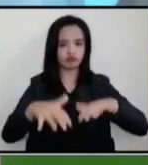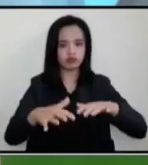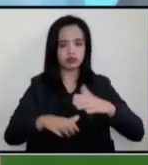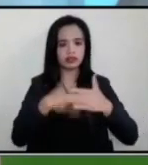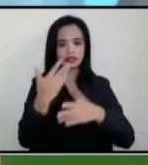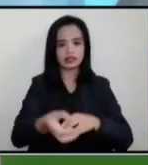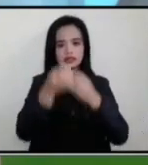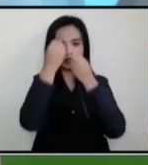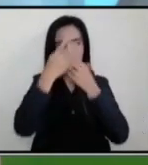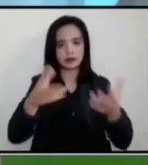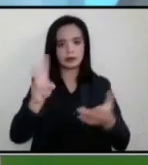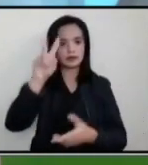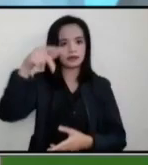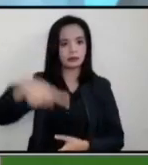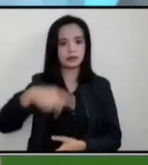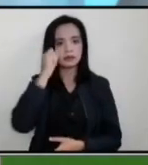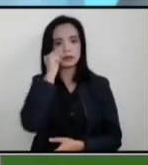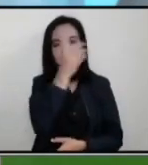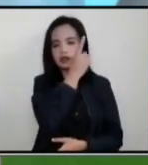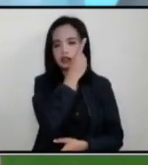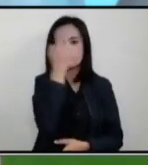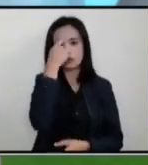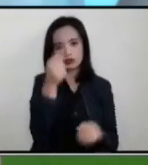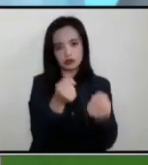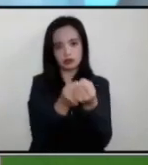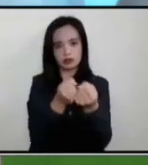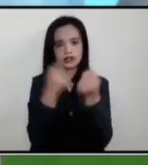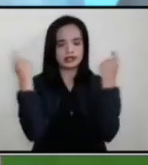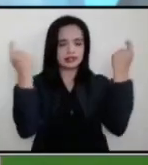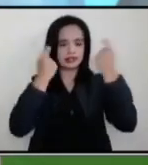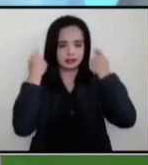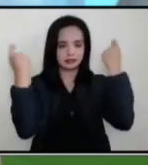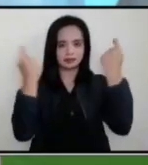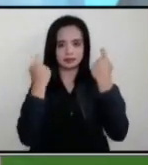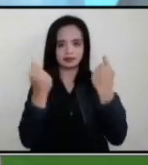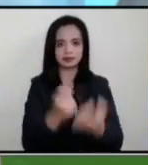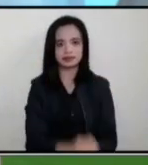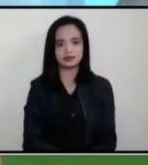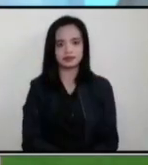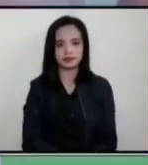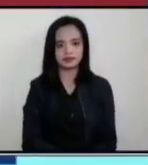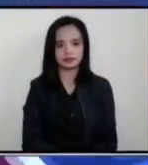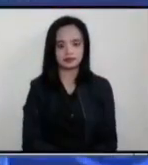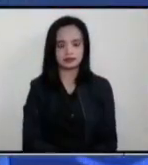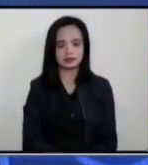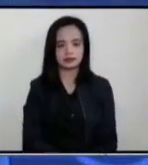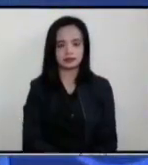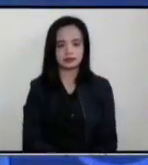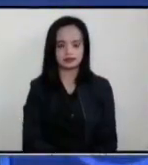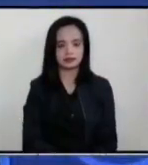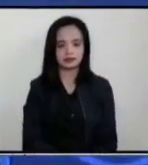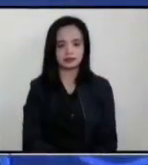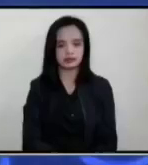bilang suporta sa selebrasyon. Si Gabby Natividad sa detalye. Rise and shine, Gabby.